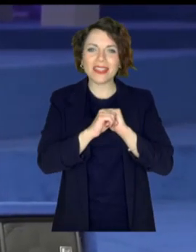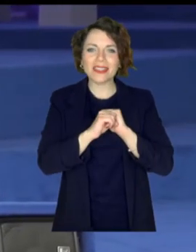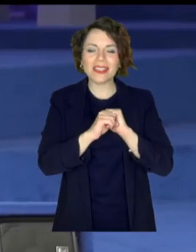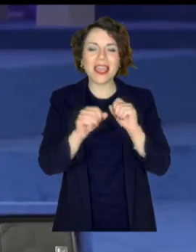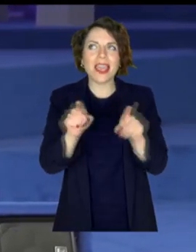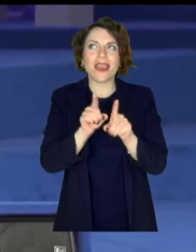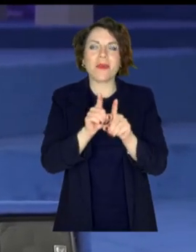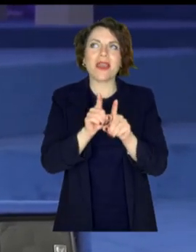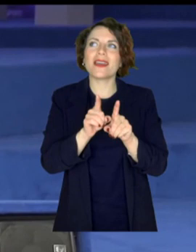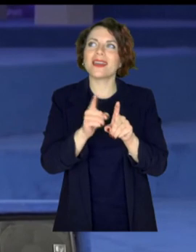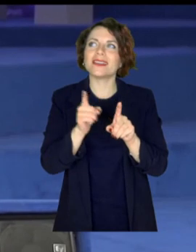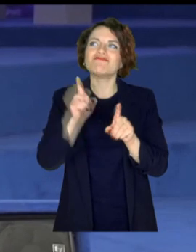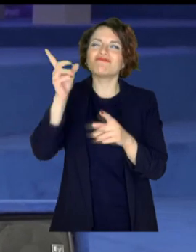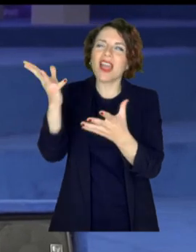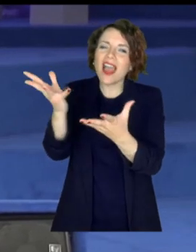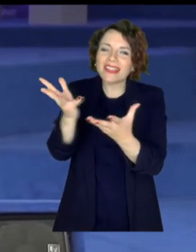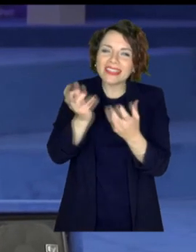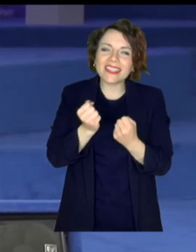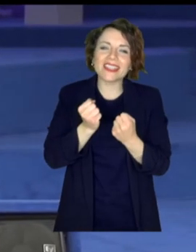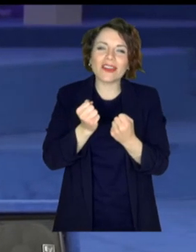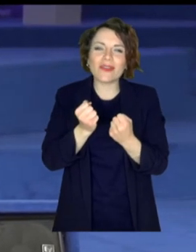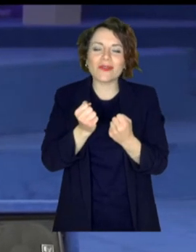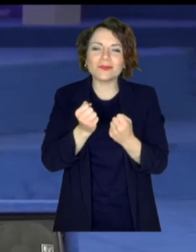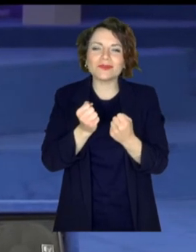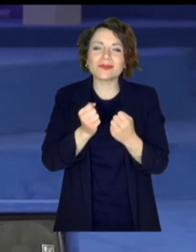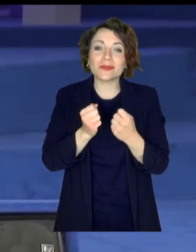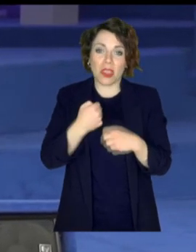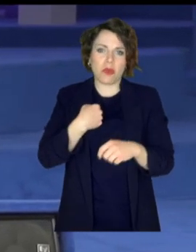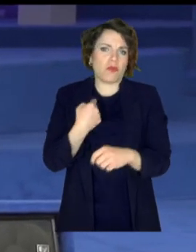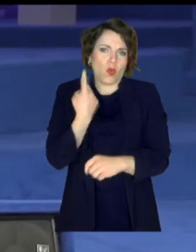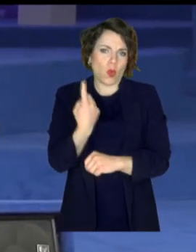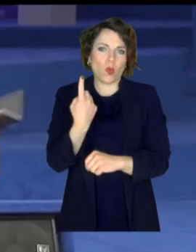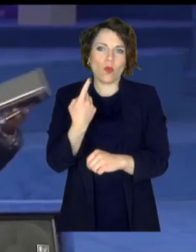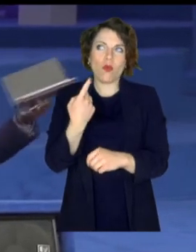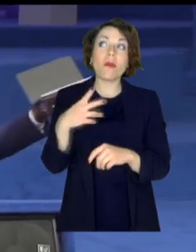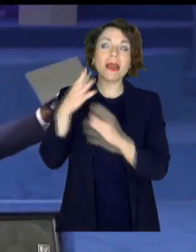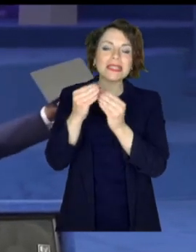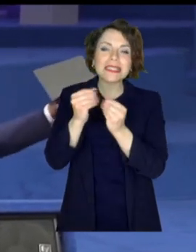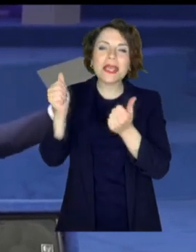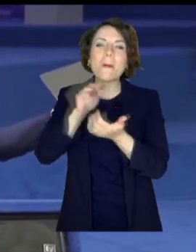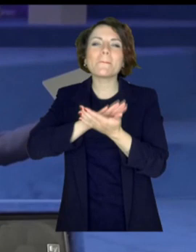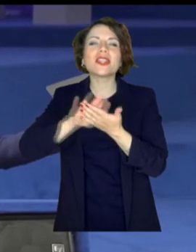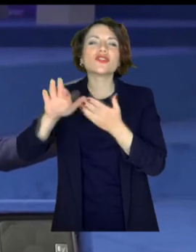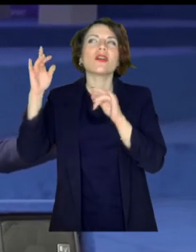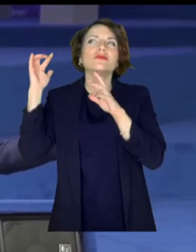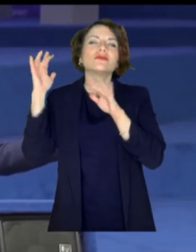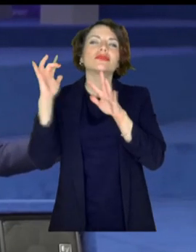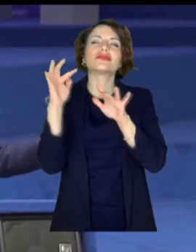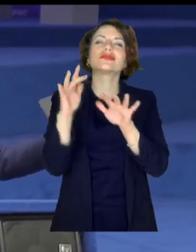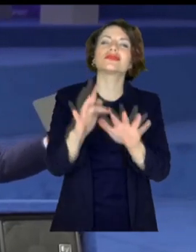una persona sola. Quindi è lo Spirito Santo che parlerà. E mentre Lui parla, la Sua parola è come il sole che